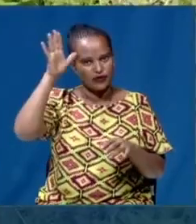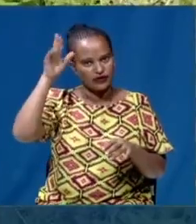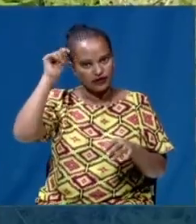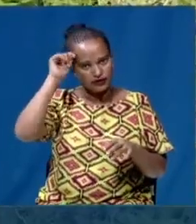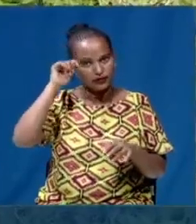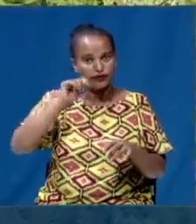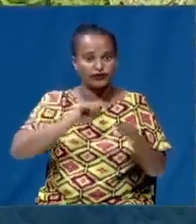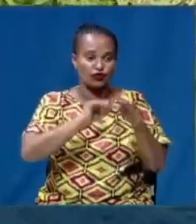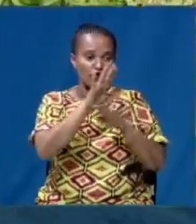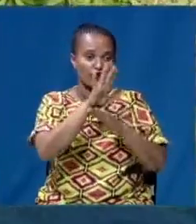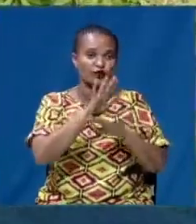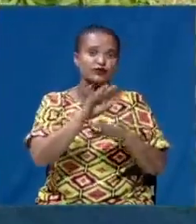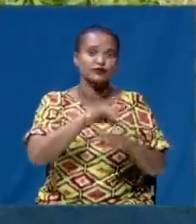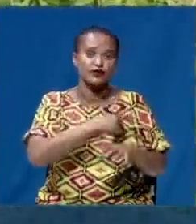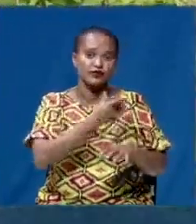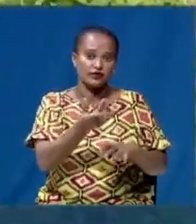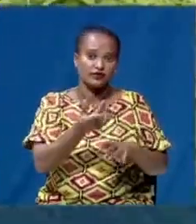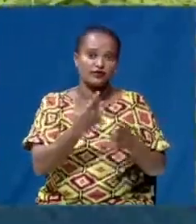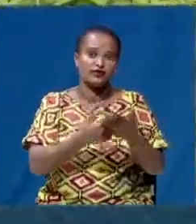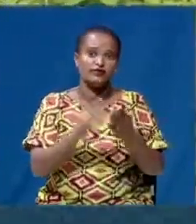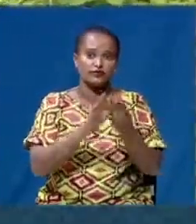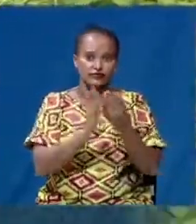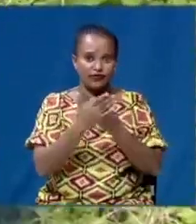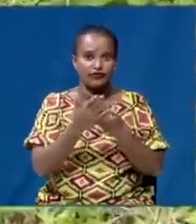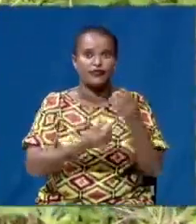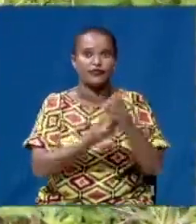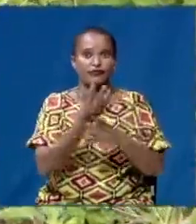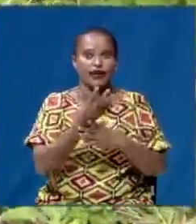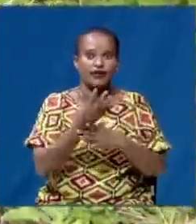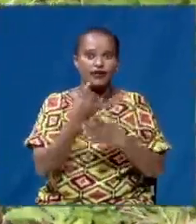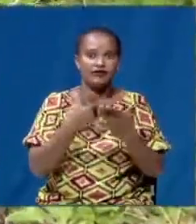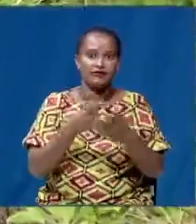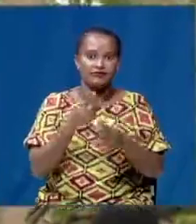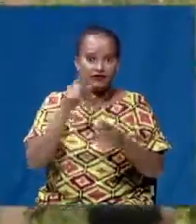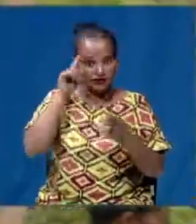እቲ ዝበፅሖ ብርሰትን ዕንወትን ብምሕዋይን ብምልማዕን ናፍቲ